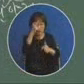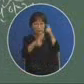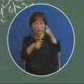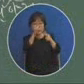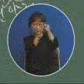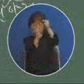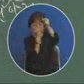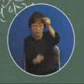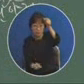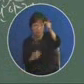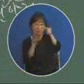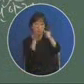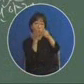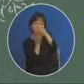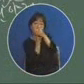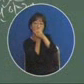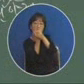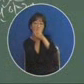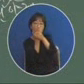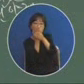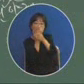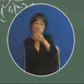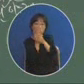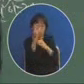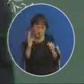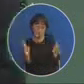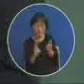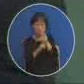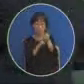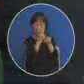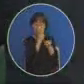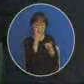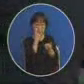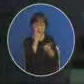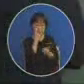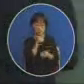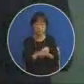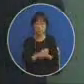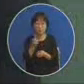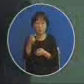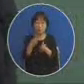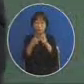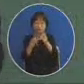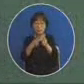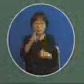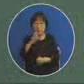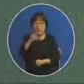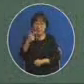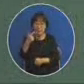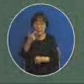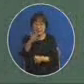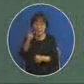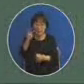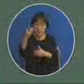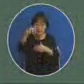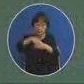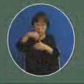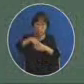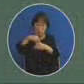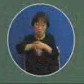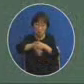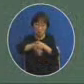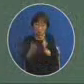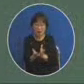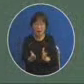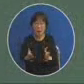it began to bud. That was evidence, and it's contained within the Ark of the Covenant. What else? 만나다만 항아리, 그걸 그 언약궤 속에 넣었어. The jar of